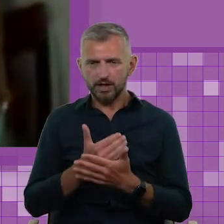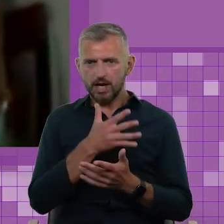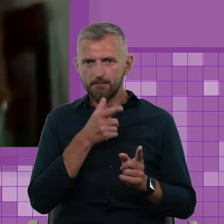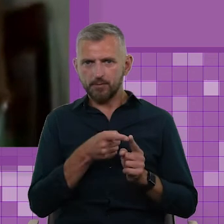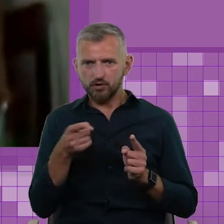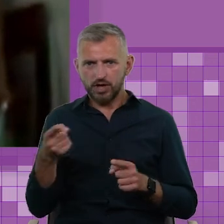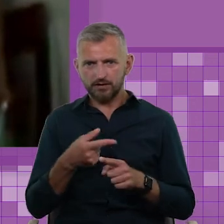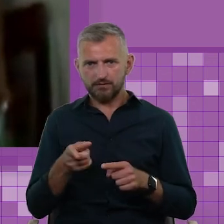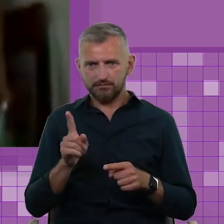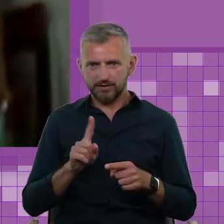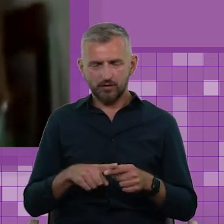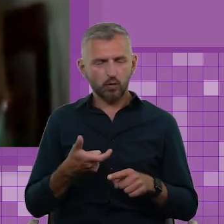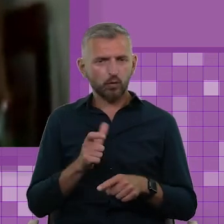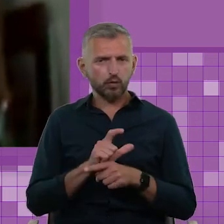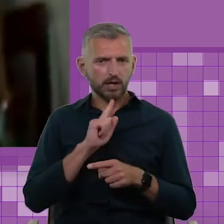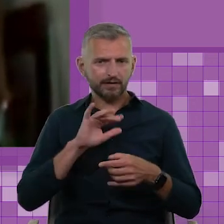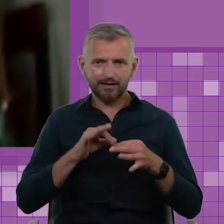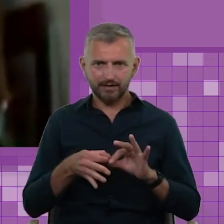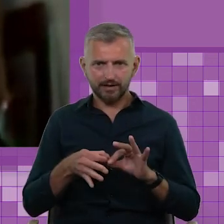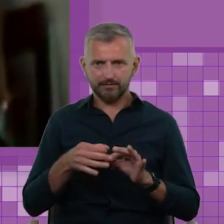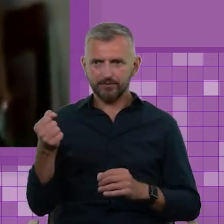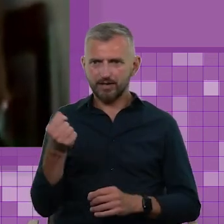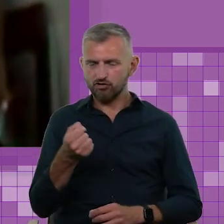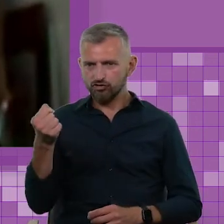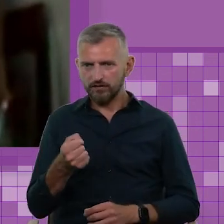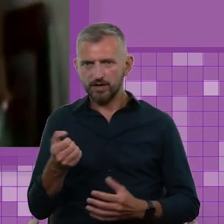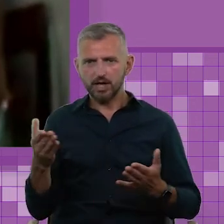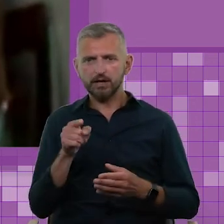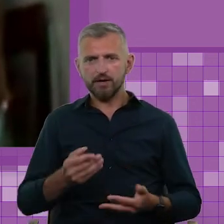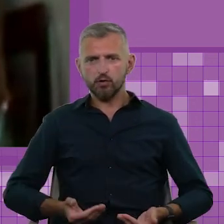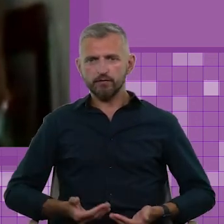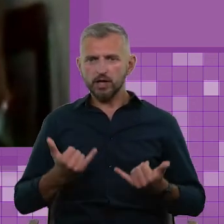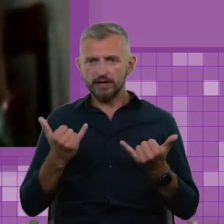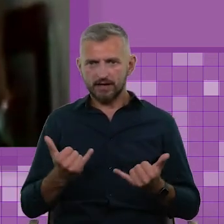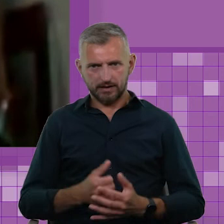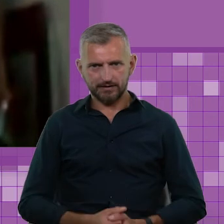час цих дуже складних тижнів, які ви проживаєте зараз.